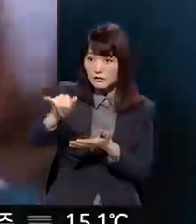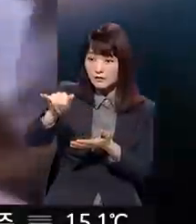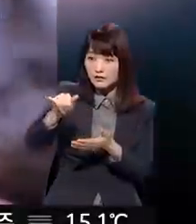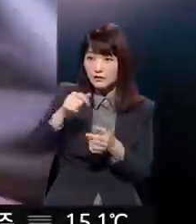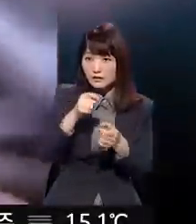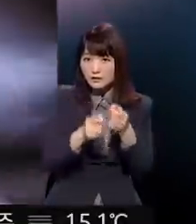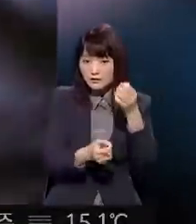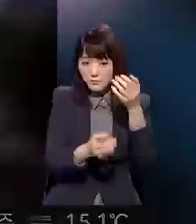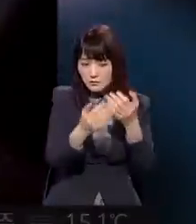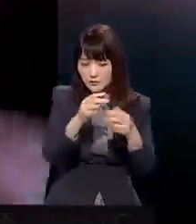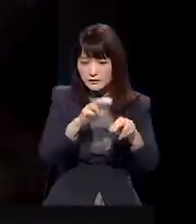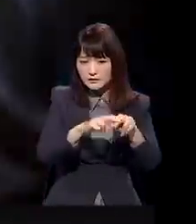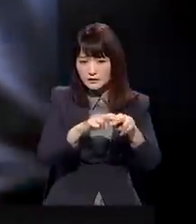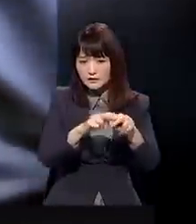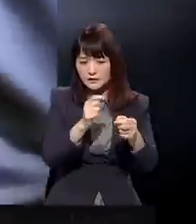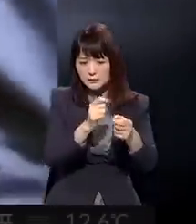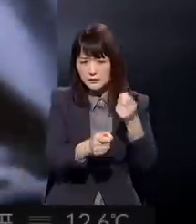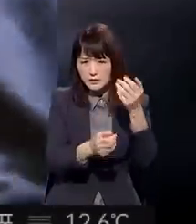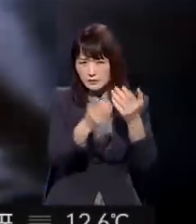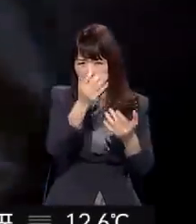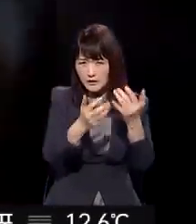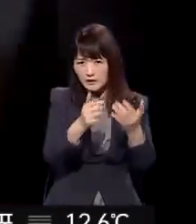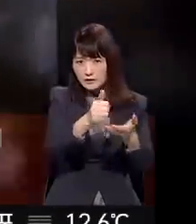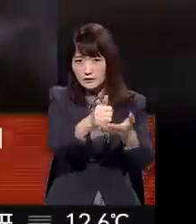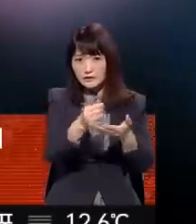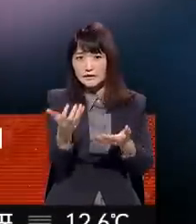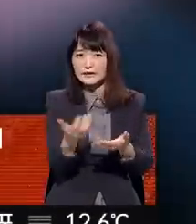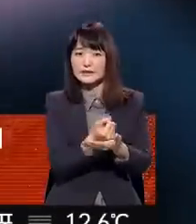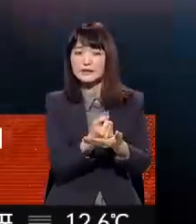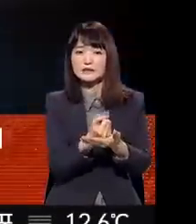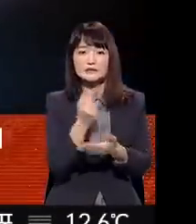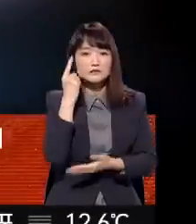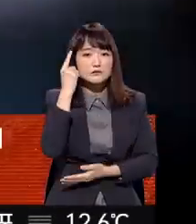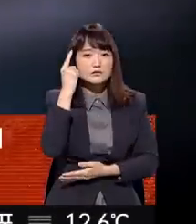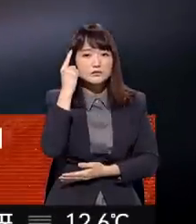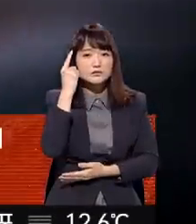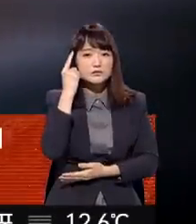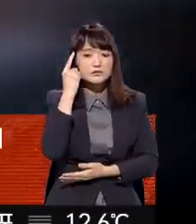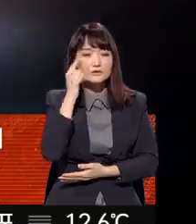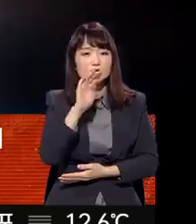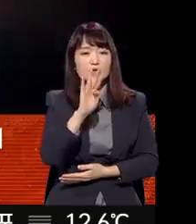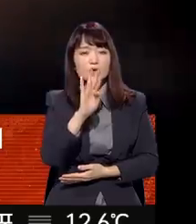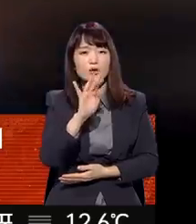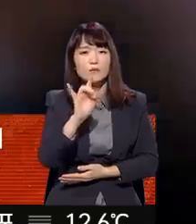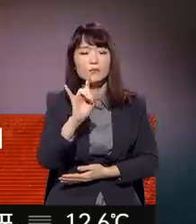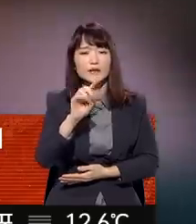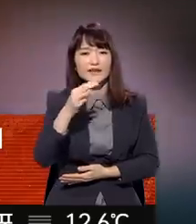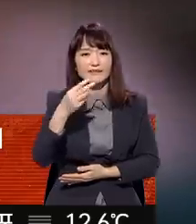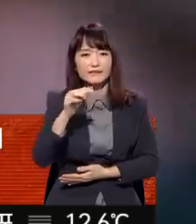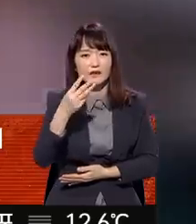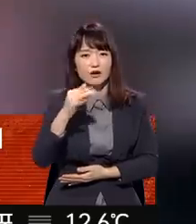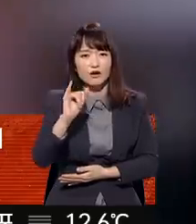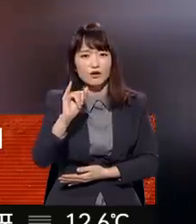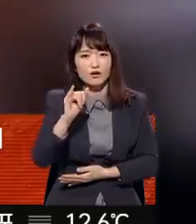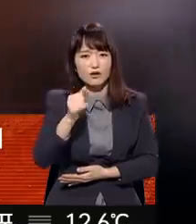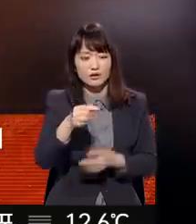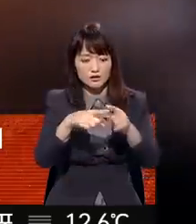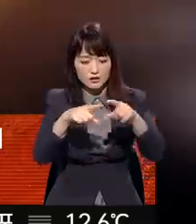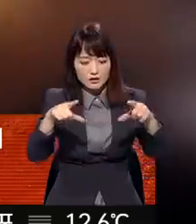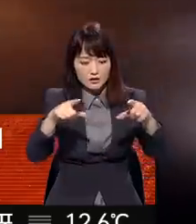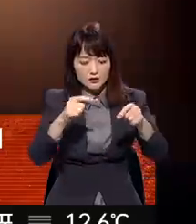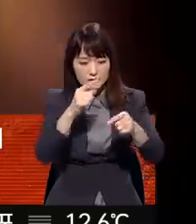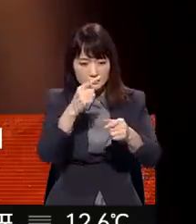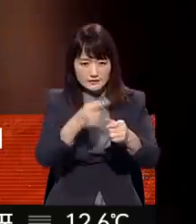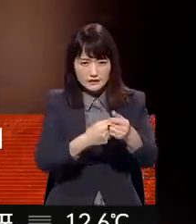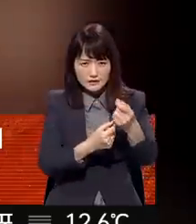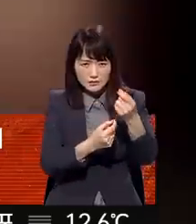한 승객의 좌석에서 시작이 됐는데 승객이 가지고 탑승한 휴대용 보조배터리가 문제였습니다. 우와. 이 보조배터리가 자동 발화하면서